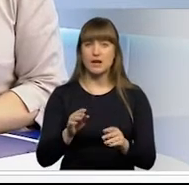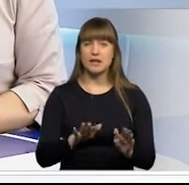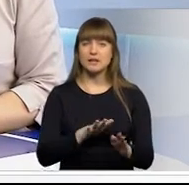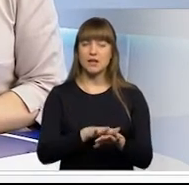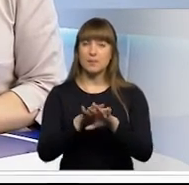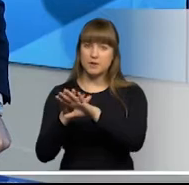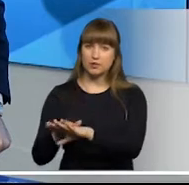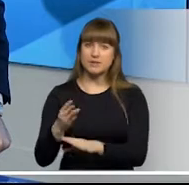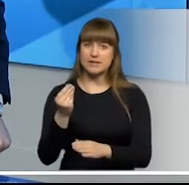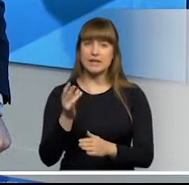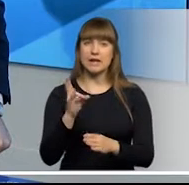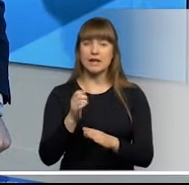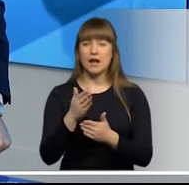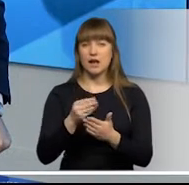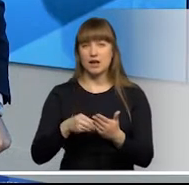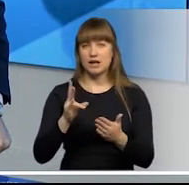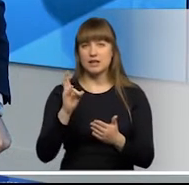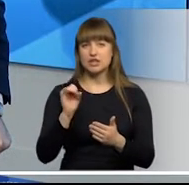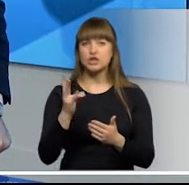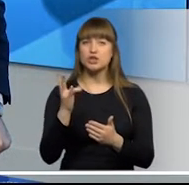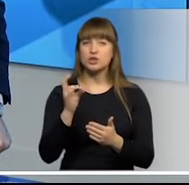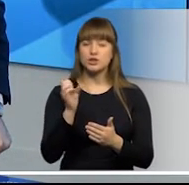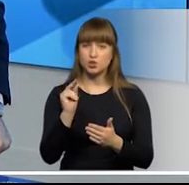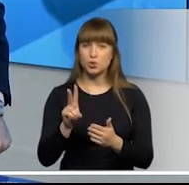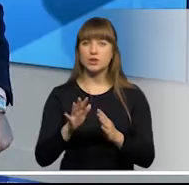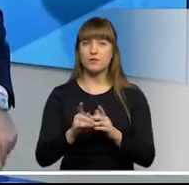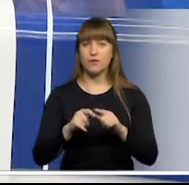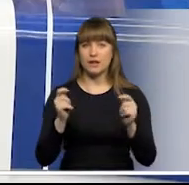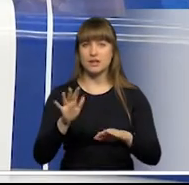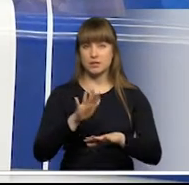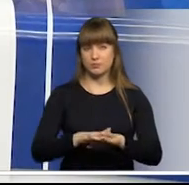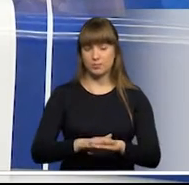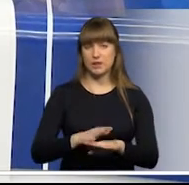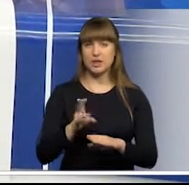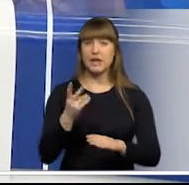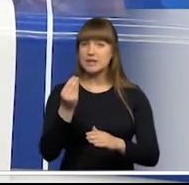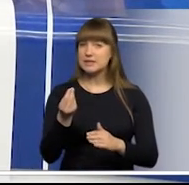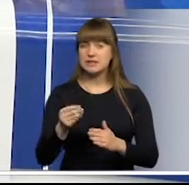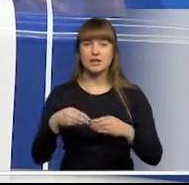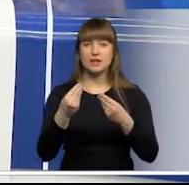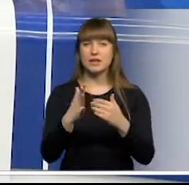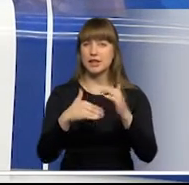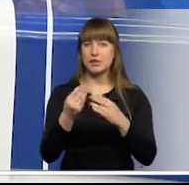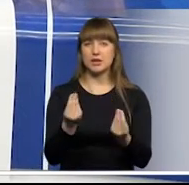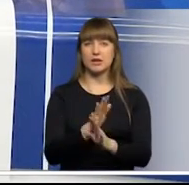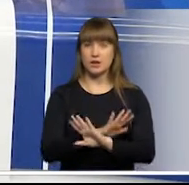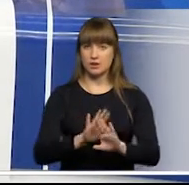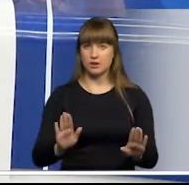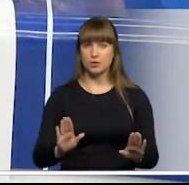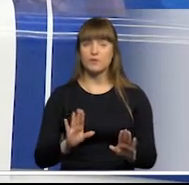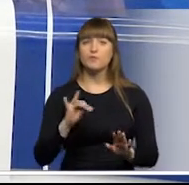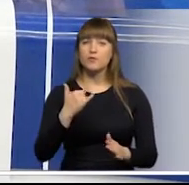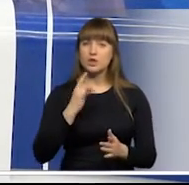кредитной организации. Наличными, конечно же, материнский капитал не выплачивается. Но вот у нас в Ростовской области пока только одно